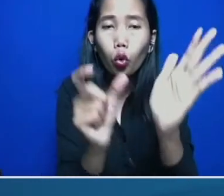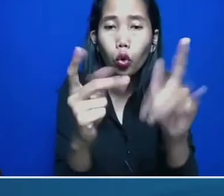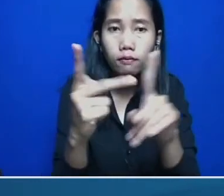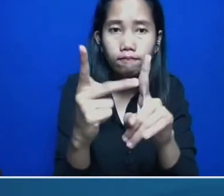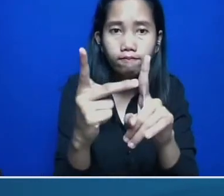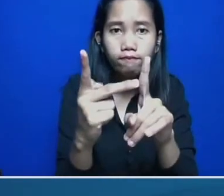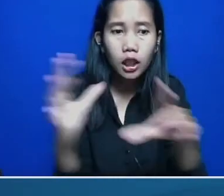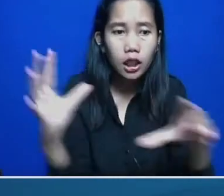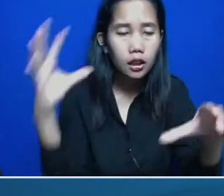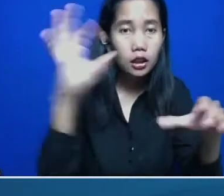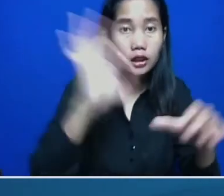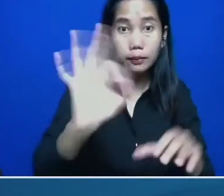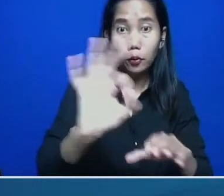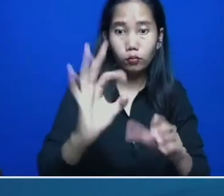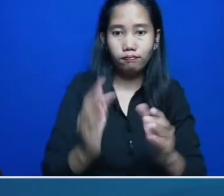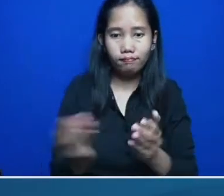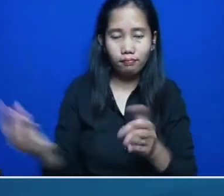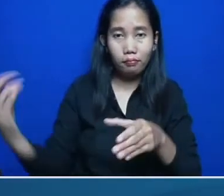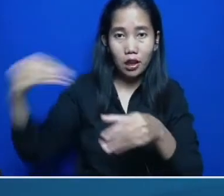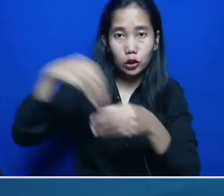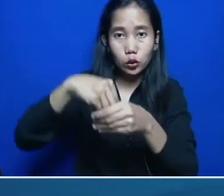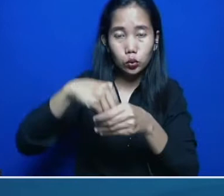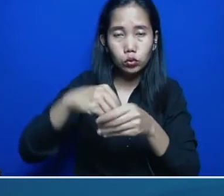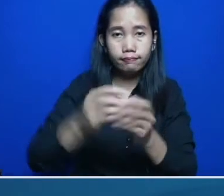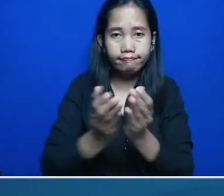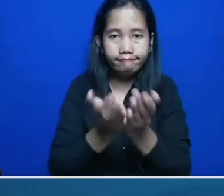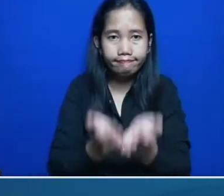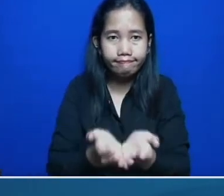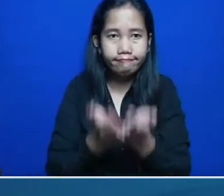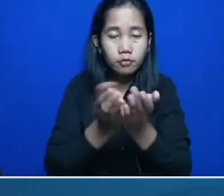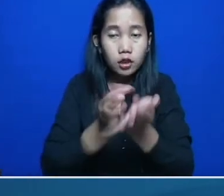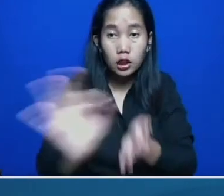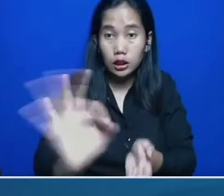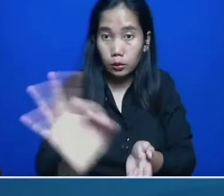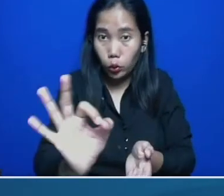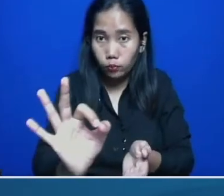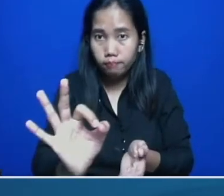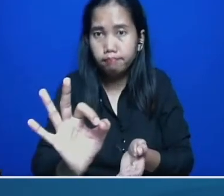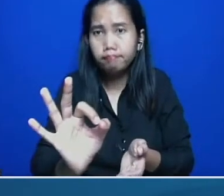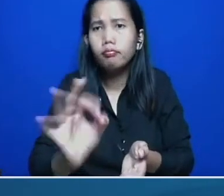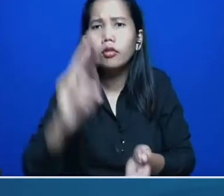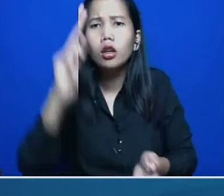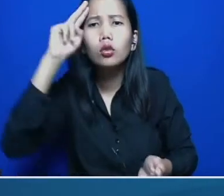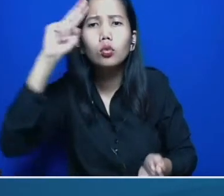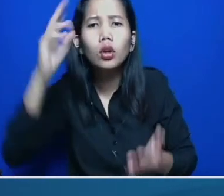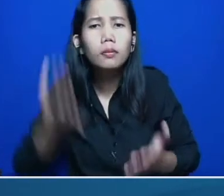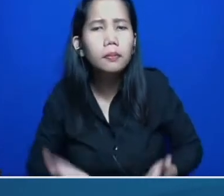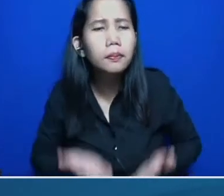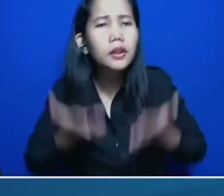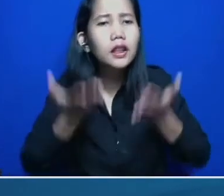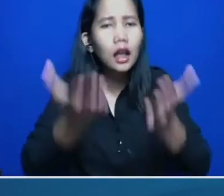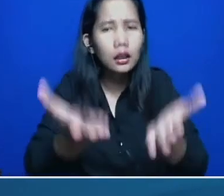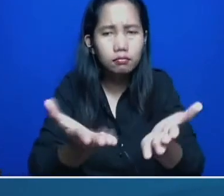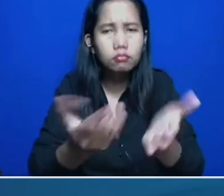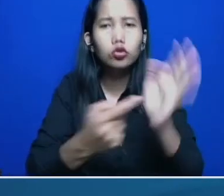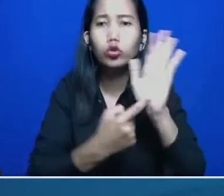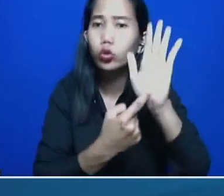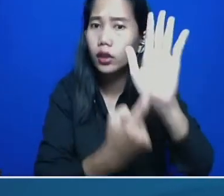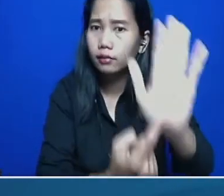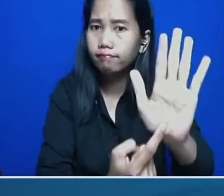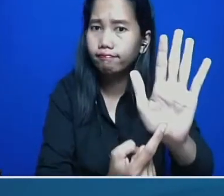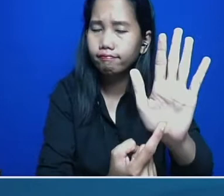amaran memberikan petunjuk sebelum mereka masuk ke dalam bahtera dalam